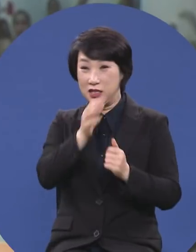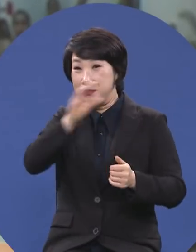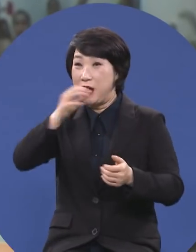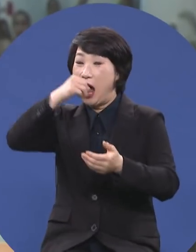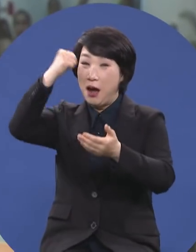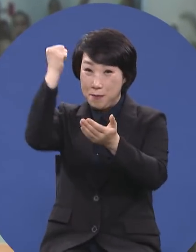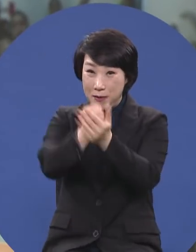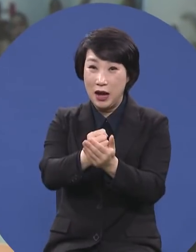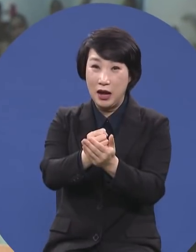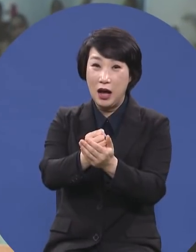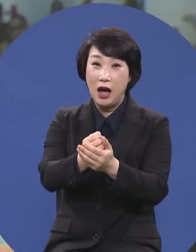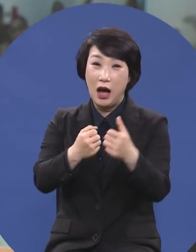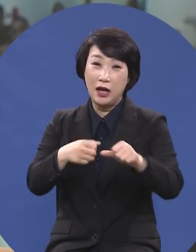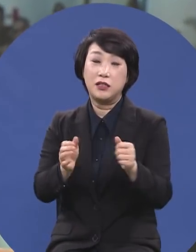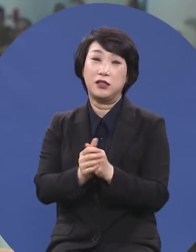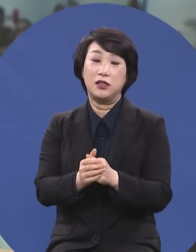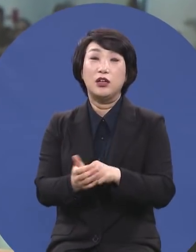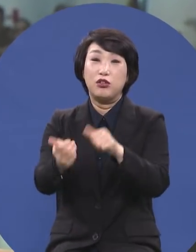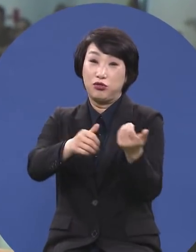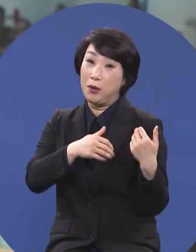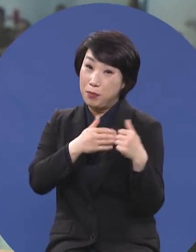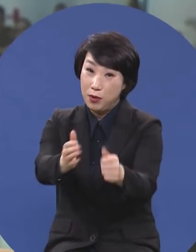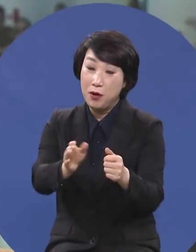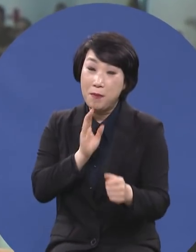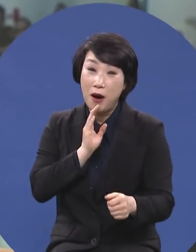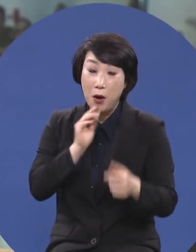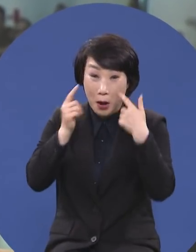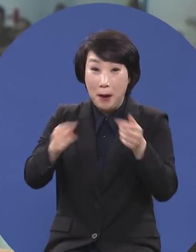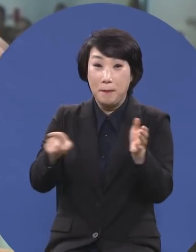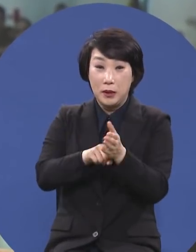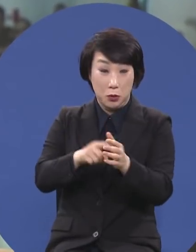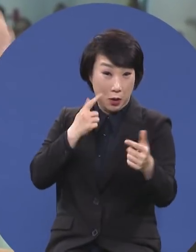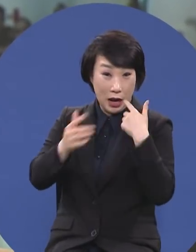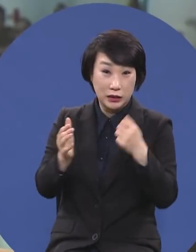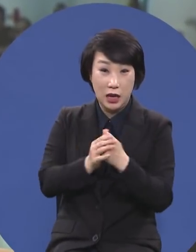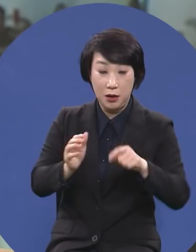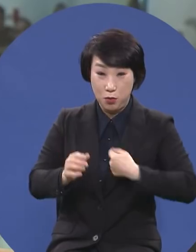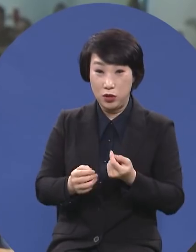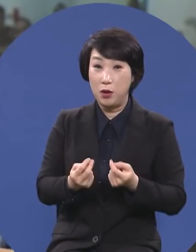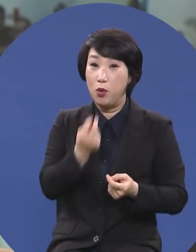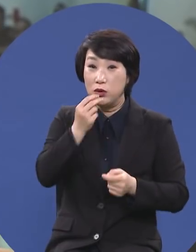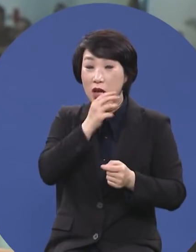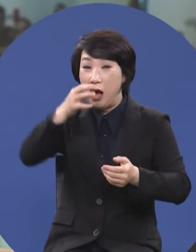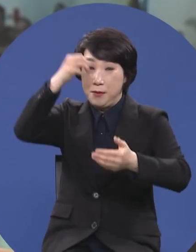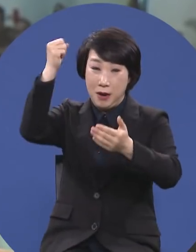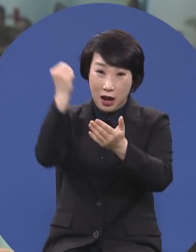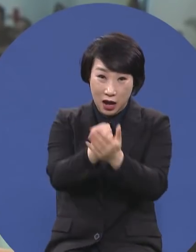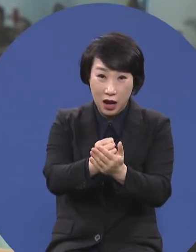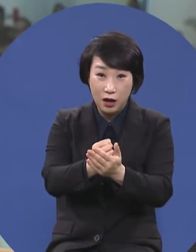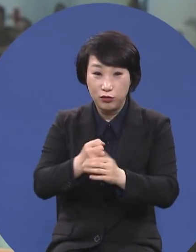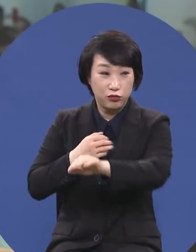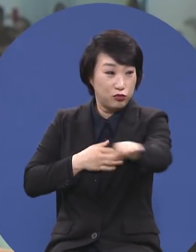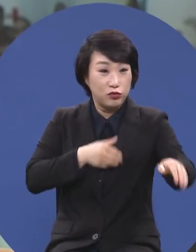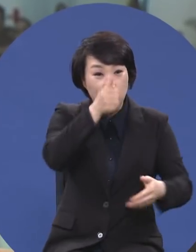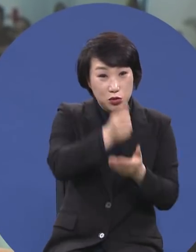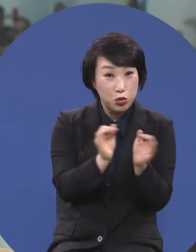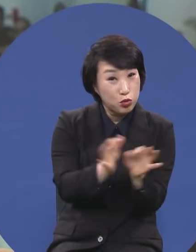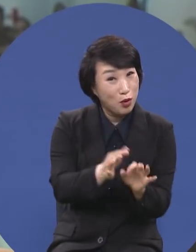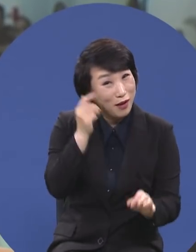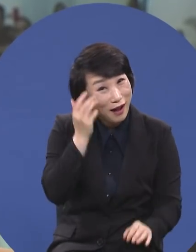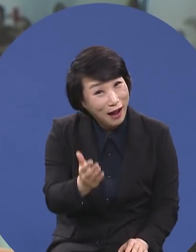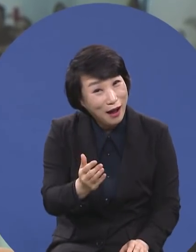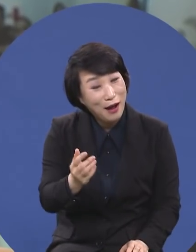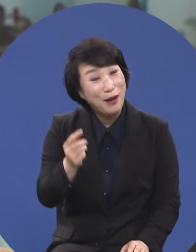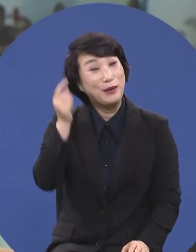십자가의 아들을 죽였으며 얼마나 확신에 차있고 분명하면 자기 목숨을 십자가에 매달아서 우리 죄를